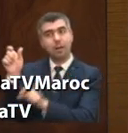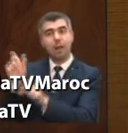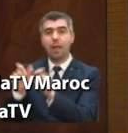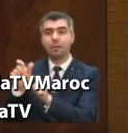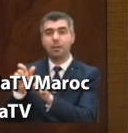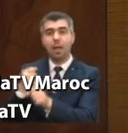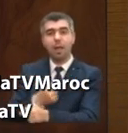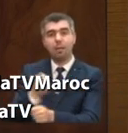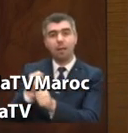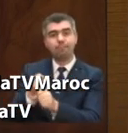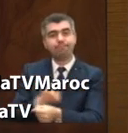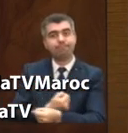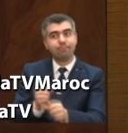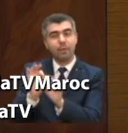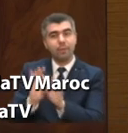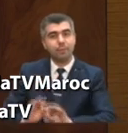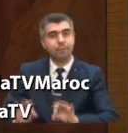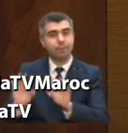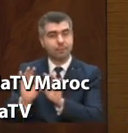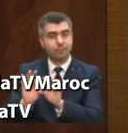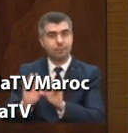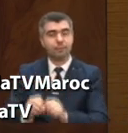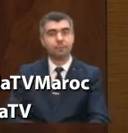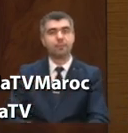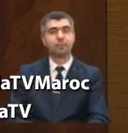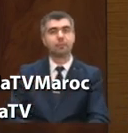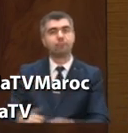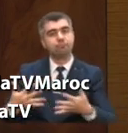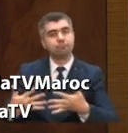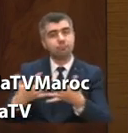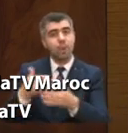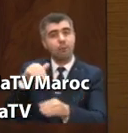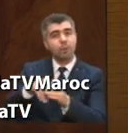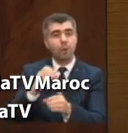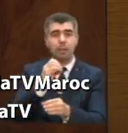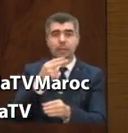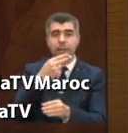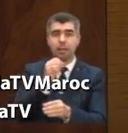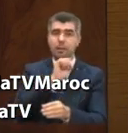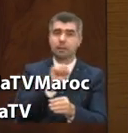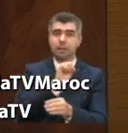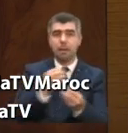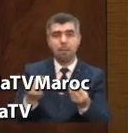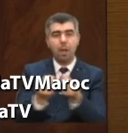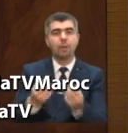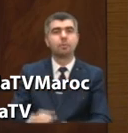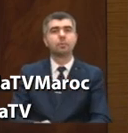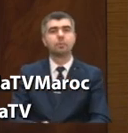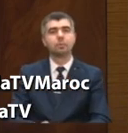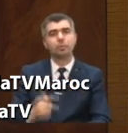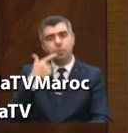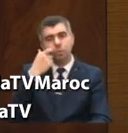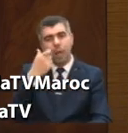الإشكال، ولما لا بالتعاون مع إشراك يعني الصندوق الوطني للضمان الاجتماعي. الملاحظة الثانية، أن